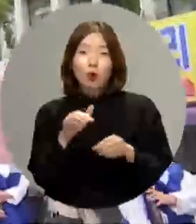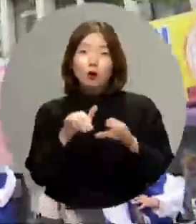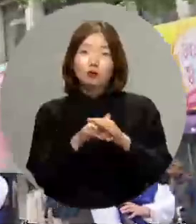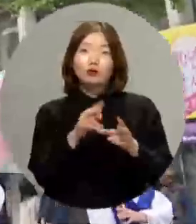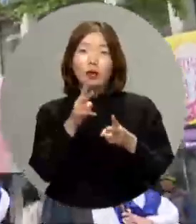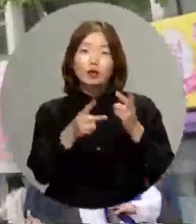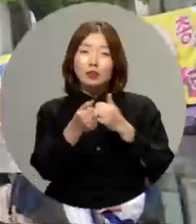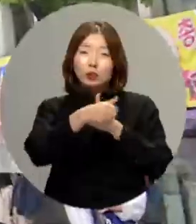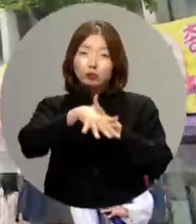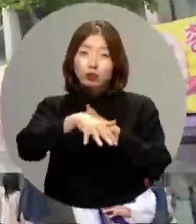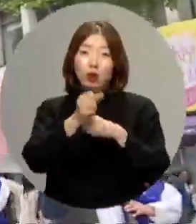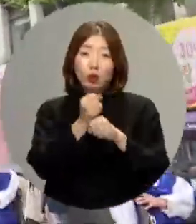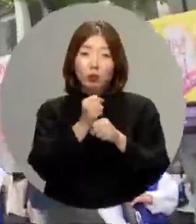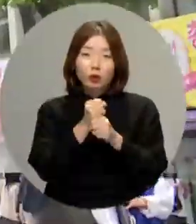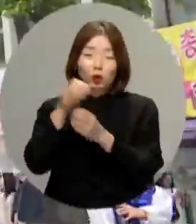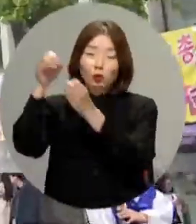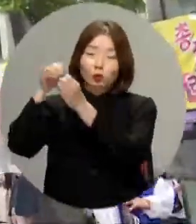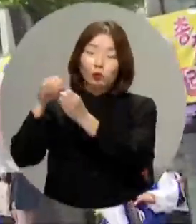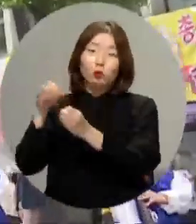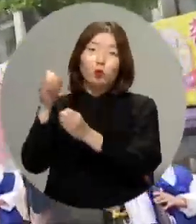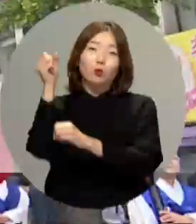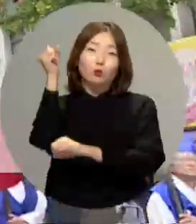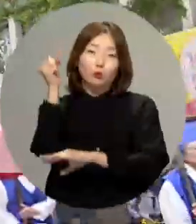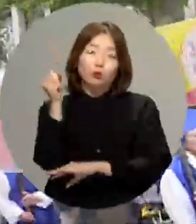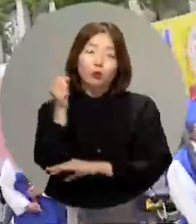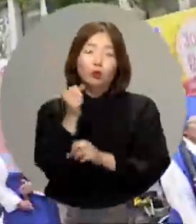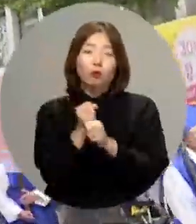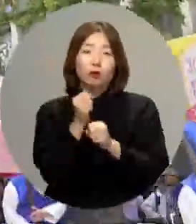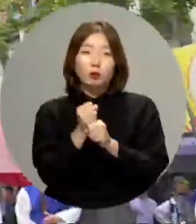문화산업 플랫폼 구축과 전통 문화 기반 산업